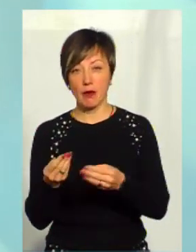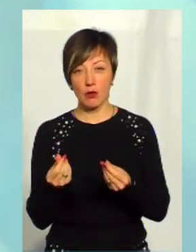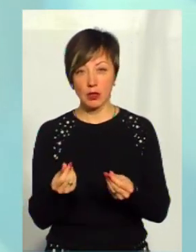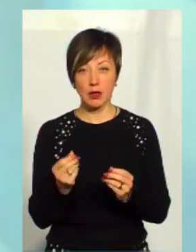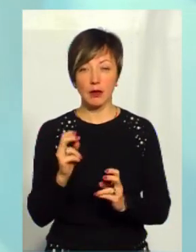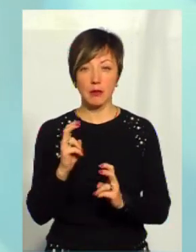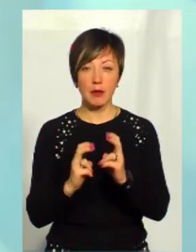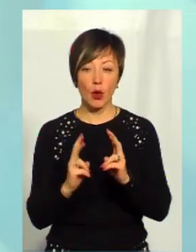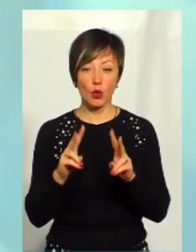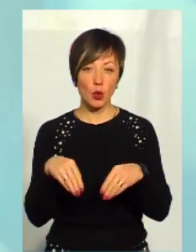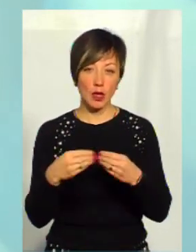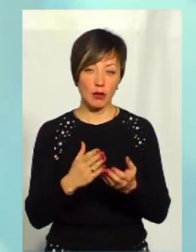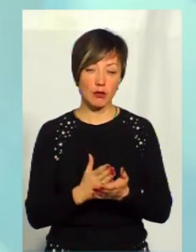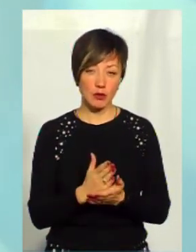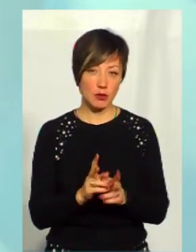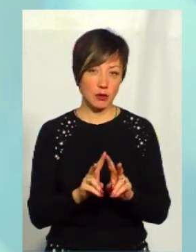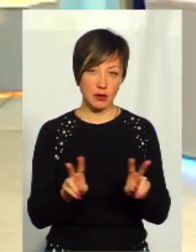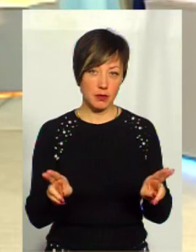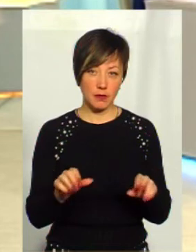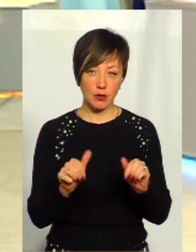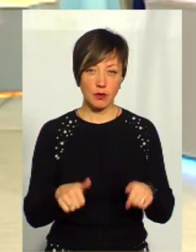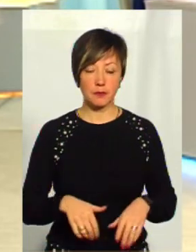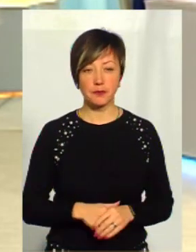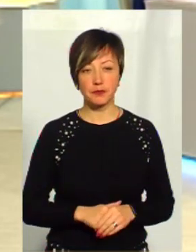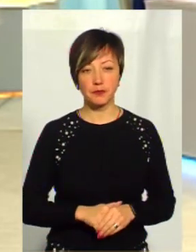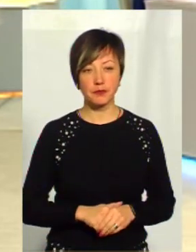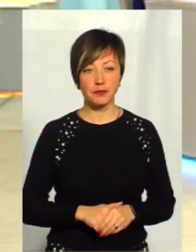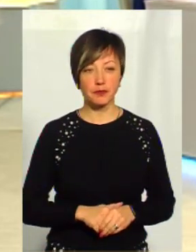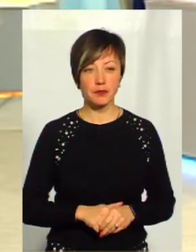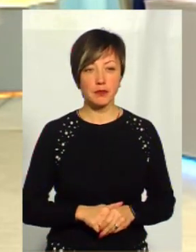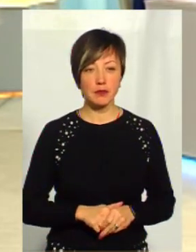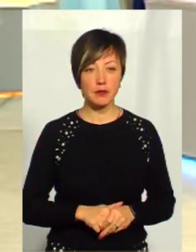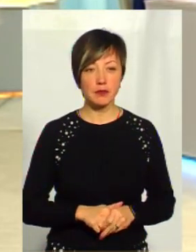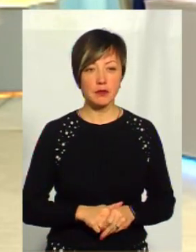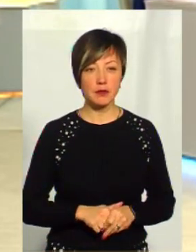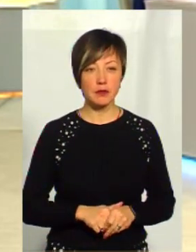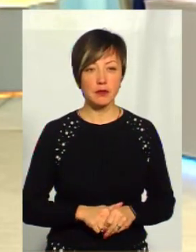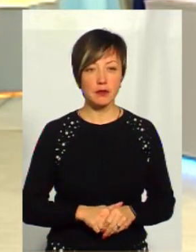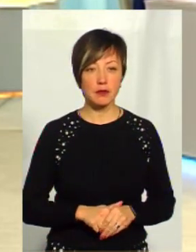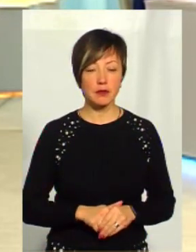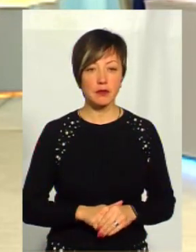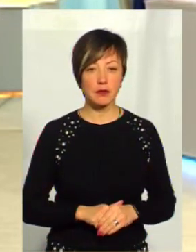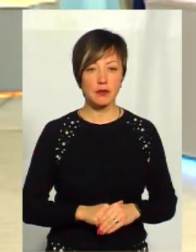кошти на підприємства надавачі послуг. Це безготівкова процедура. Форма. Так, це безготівкова форма.